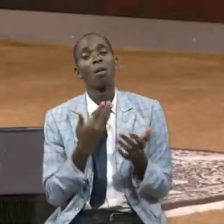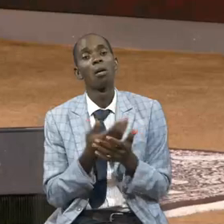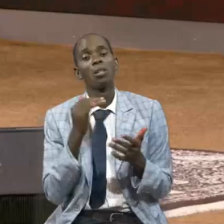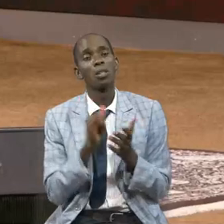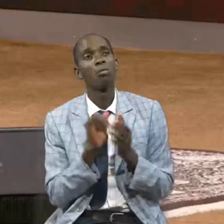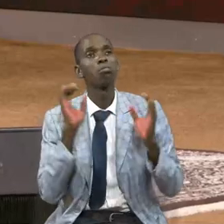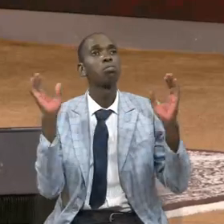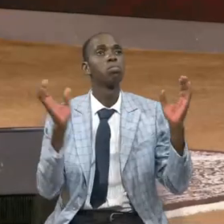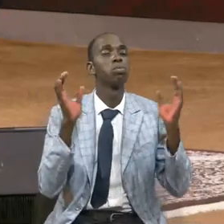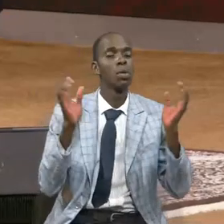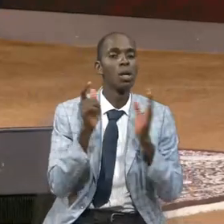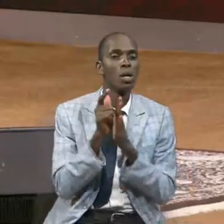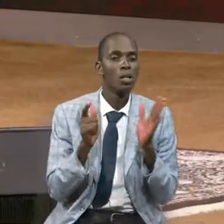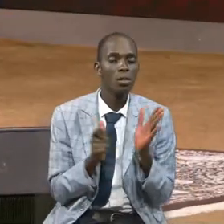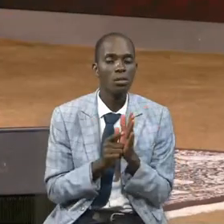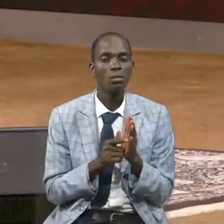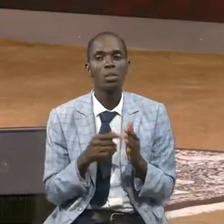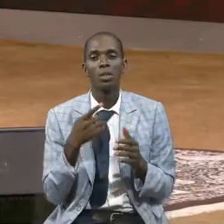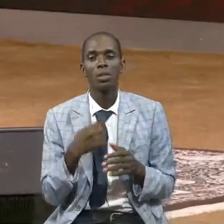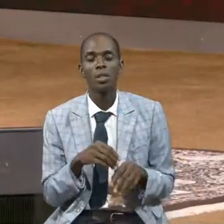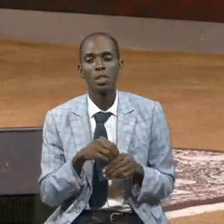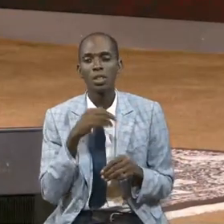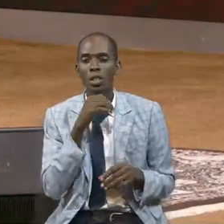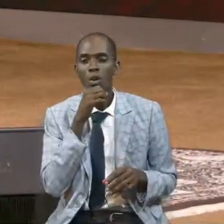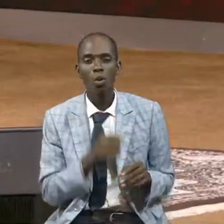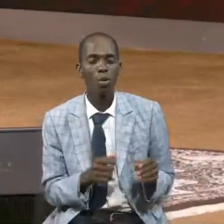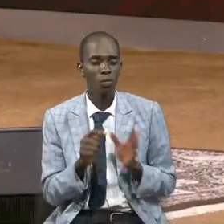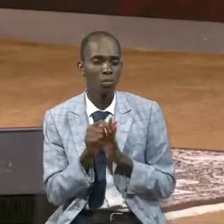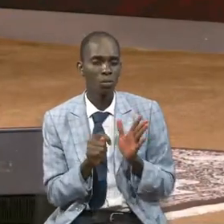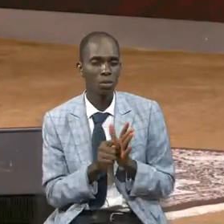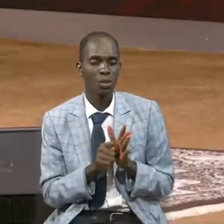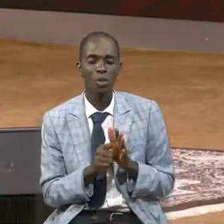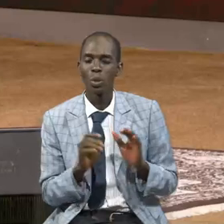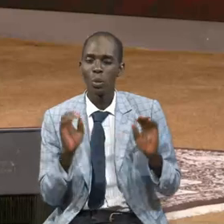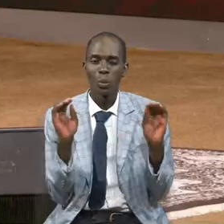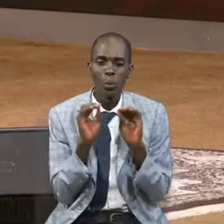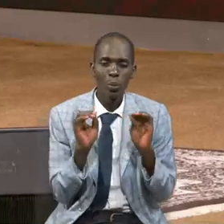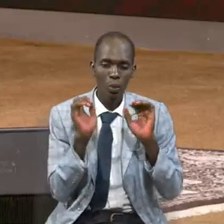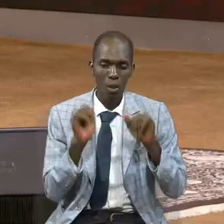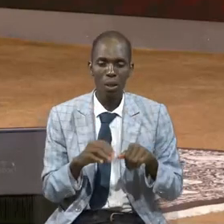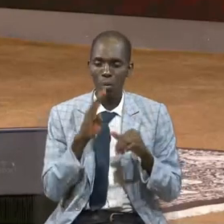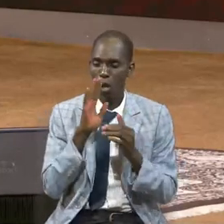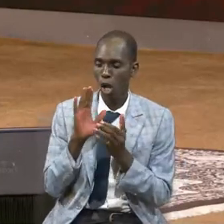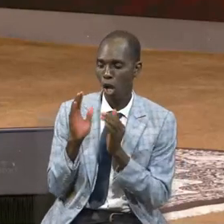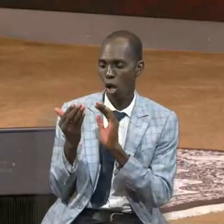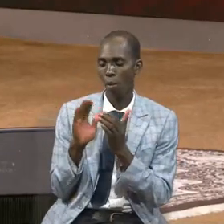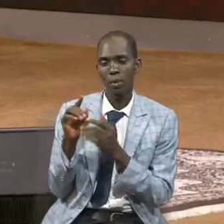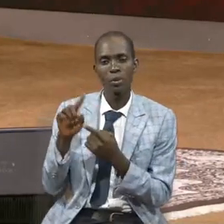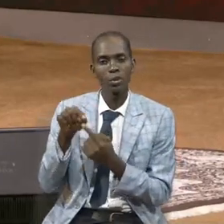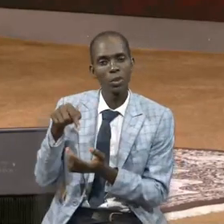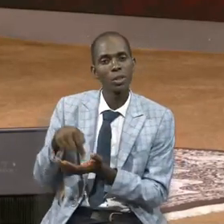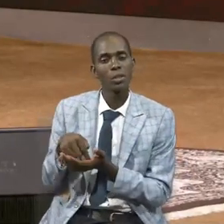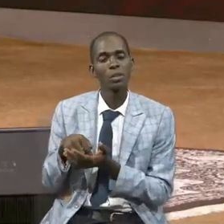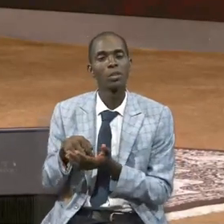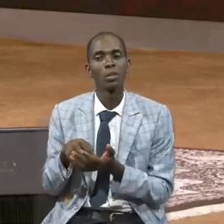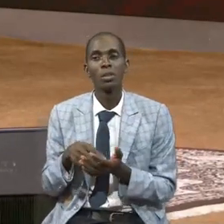Ces commandements cérémoniels de l'Ancien Testament ne peuvent pas être comparés à ceci.